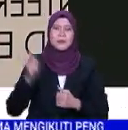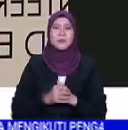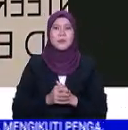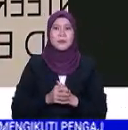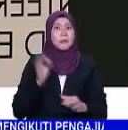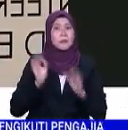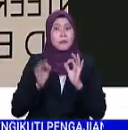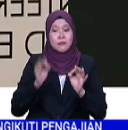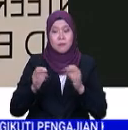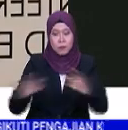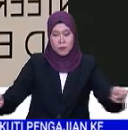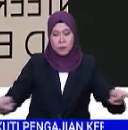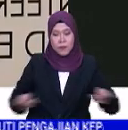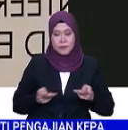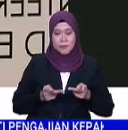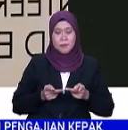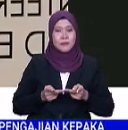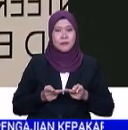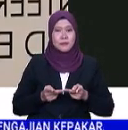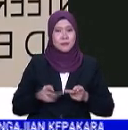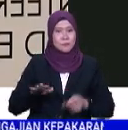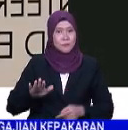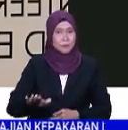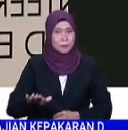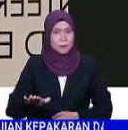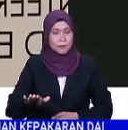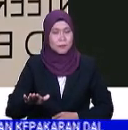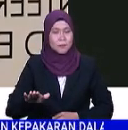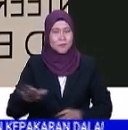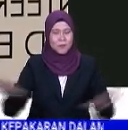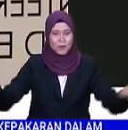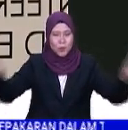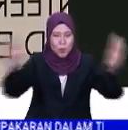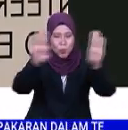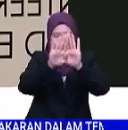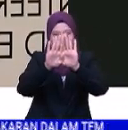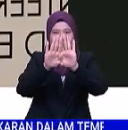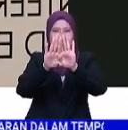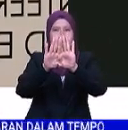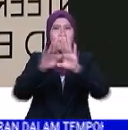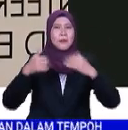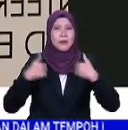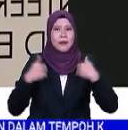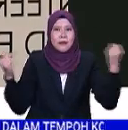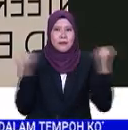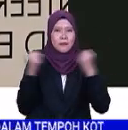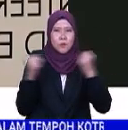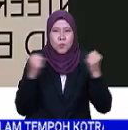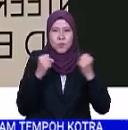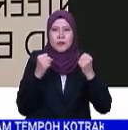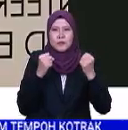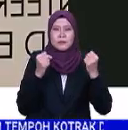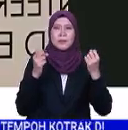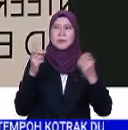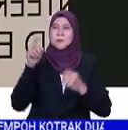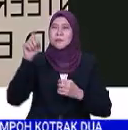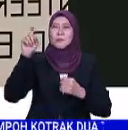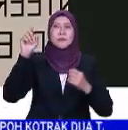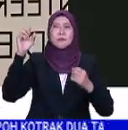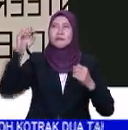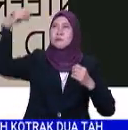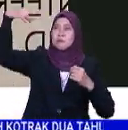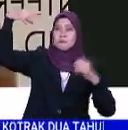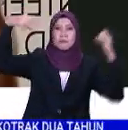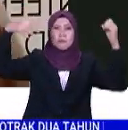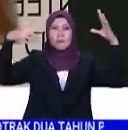di dalam kawasan-kawasan yang orang katakan tertutup, ada aircon dan sebagainya, kita mesti